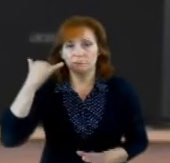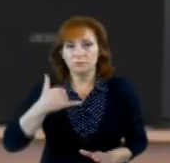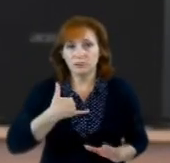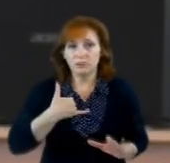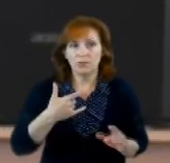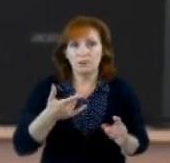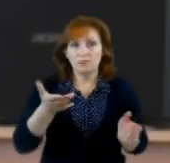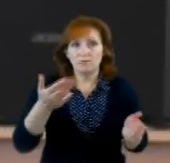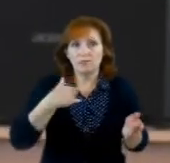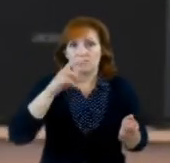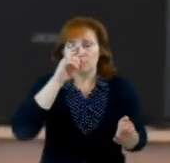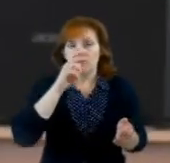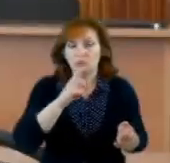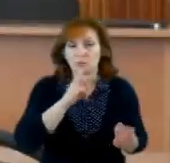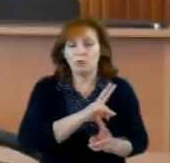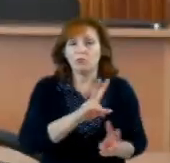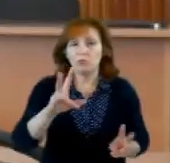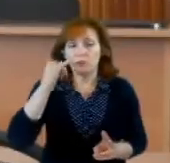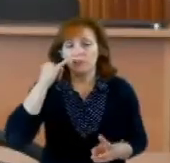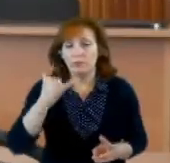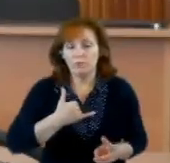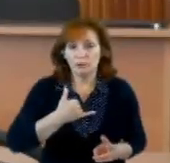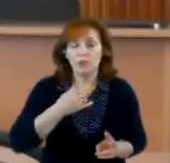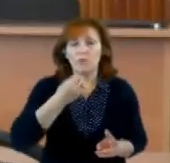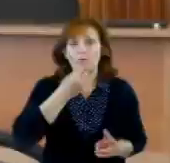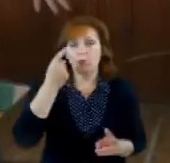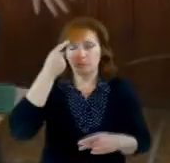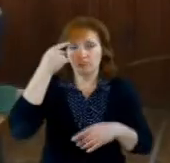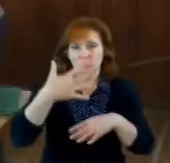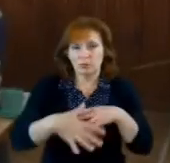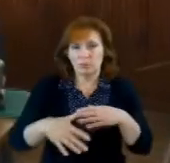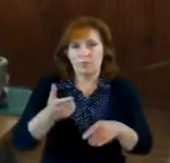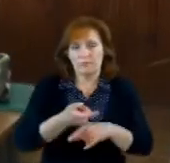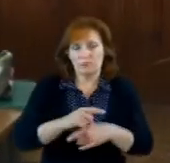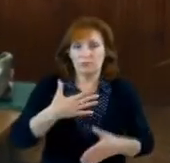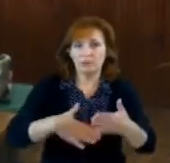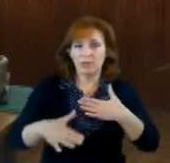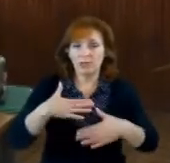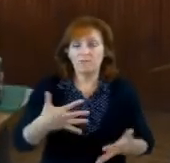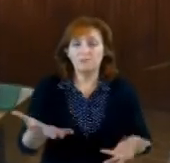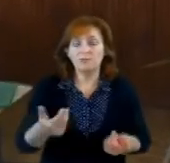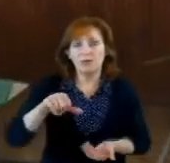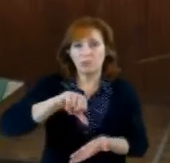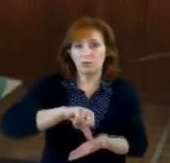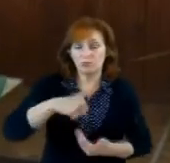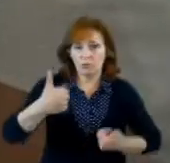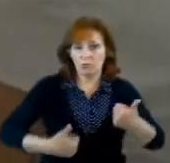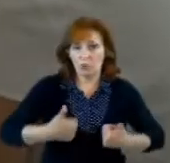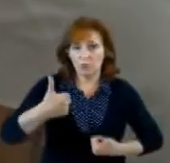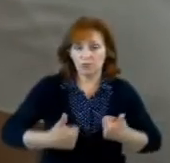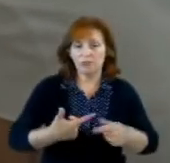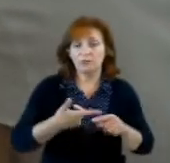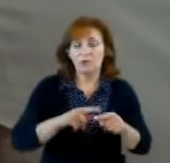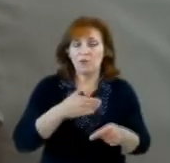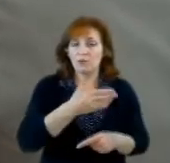не зрозуміла спочатку, хто телефонує. Коли вже зрозуміла, то дуже зраділа. Взяти участь у конкурсі Аллу Єрмоленко спонукала донька ще